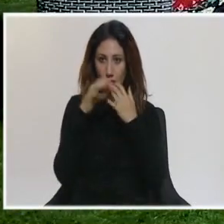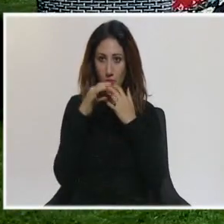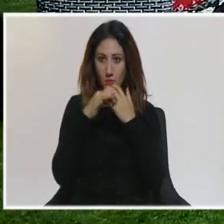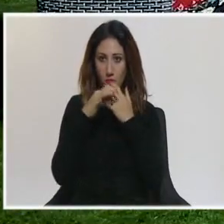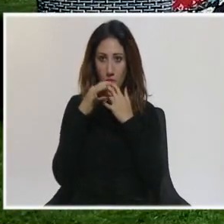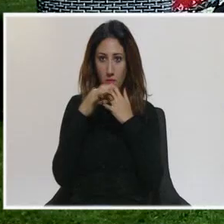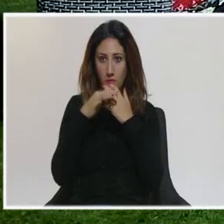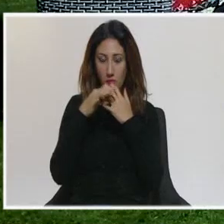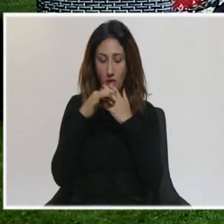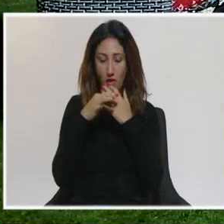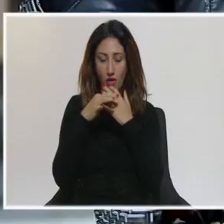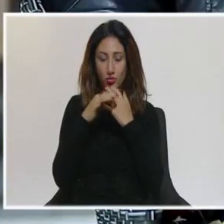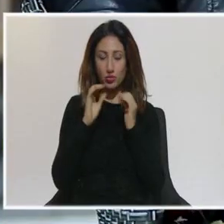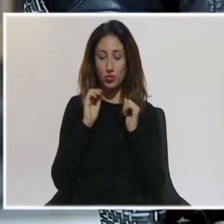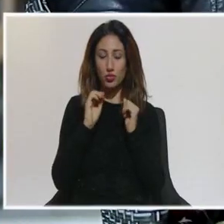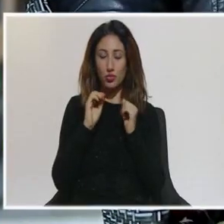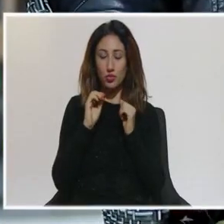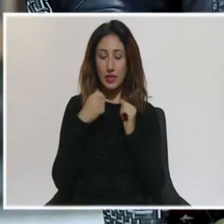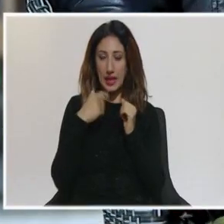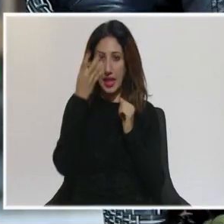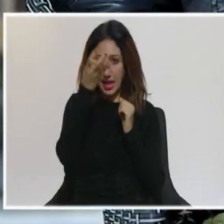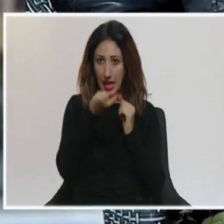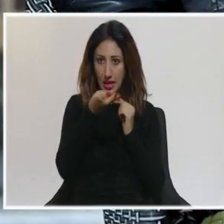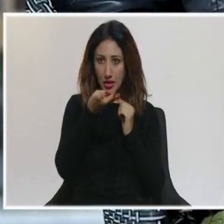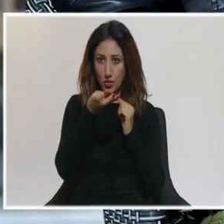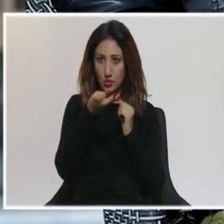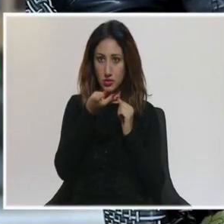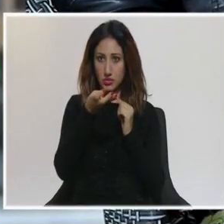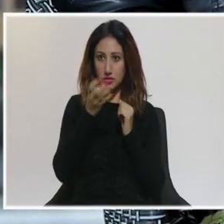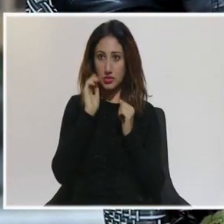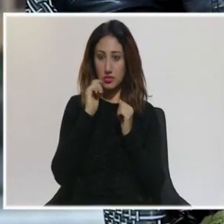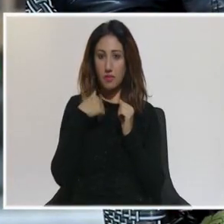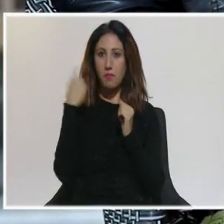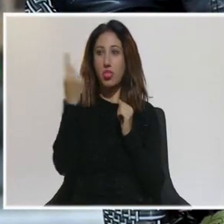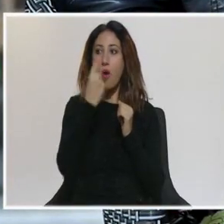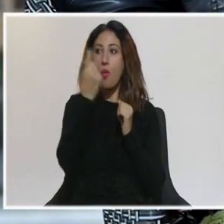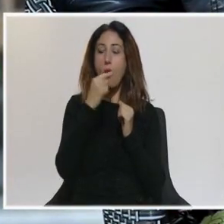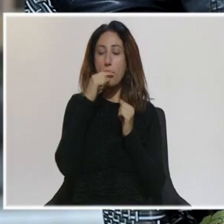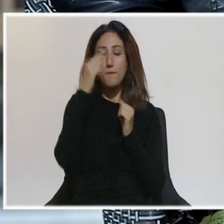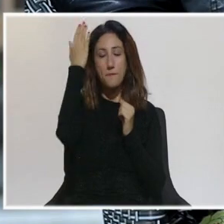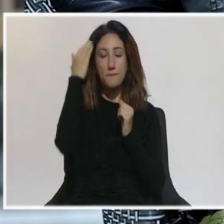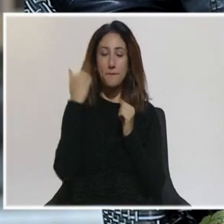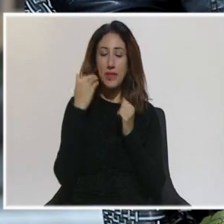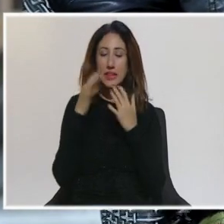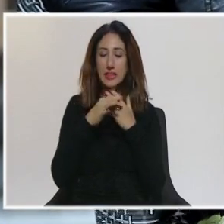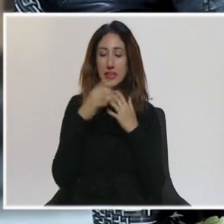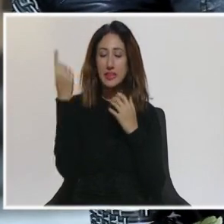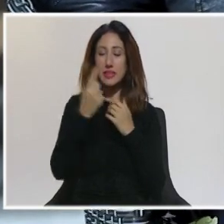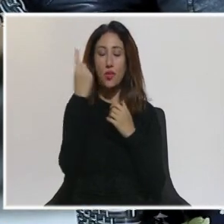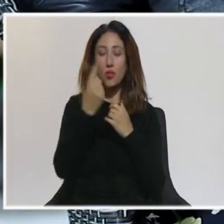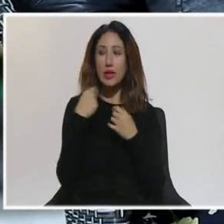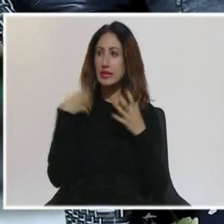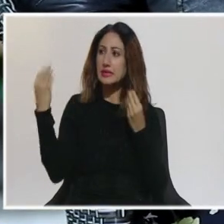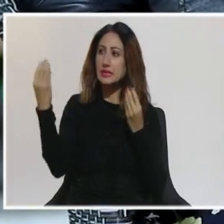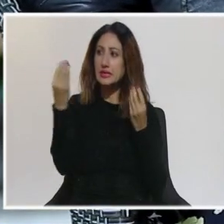الحقيقه الفتره اللي اتجوزتها فيها انا كنت بدور على عروسه، من كتر اللي كانوا